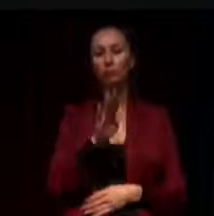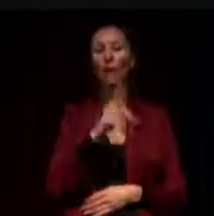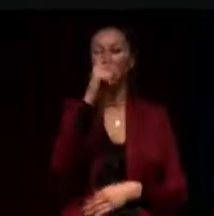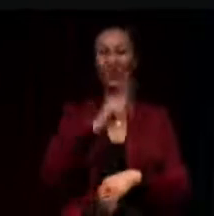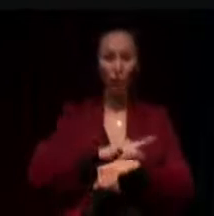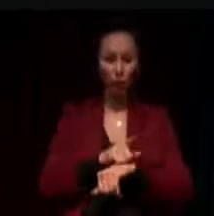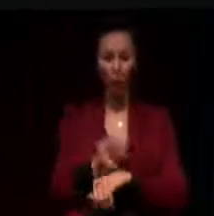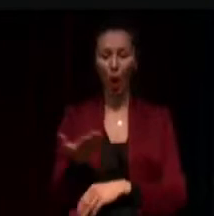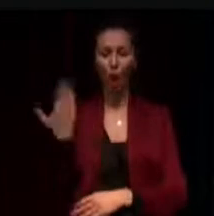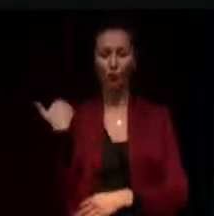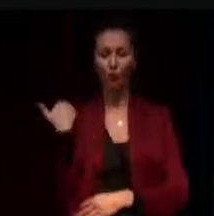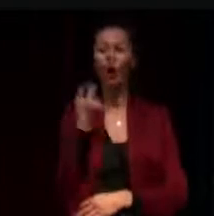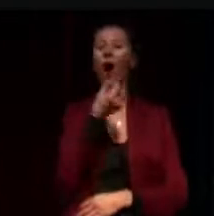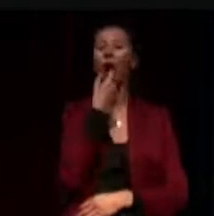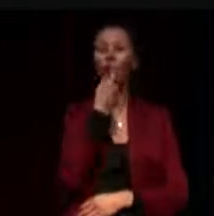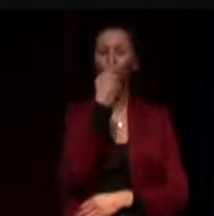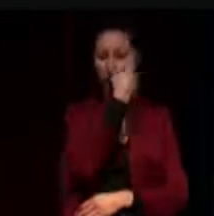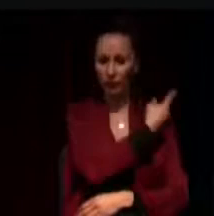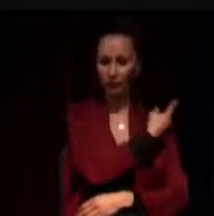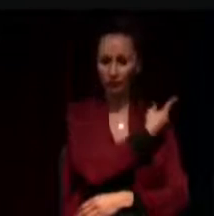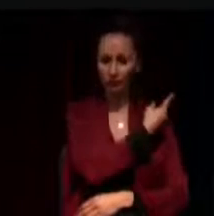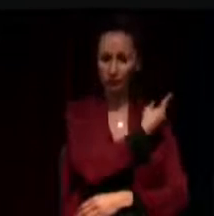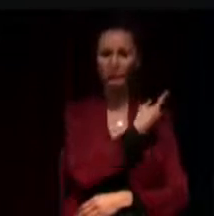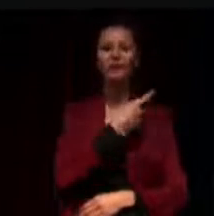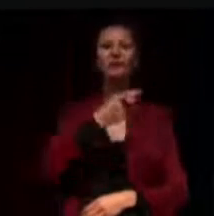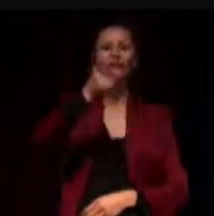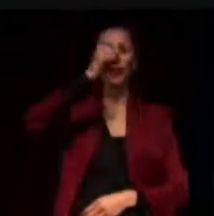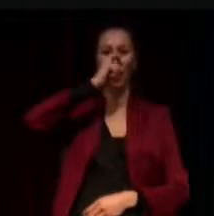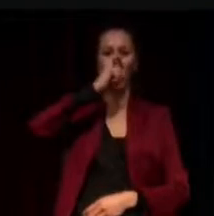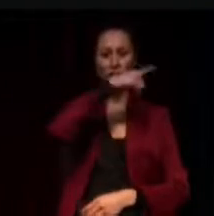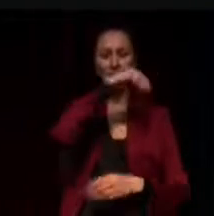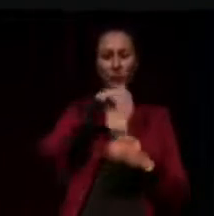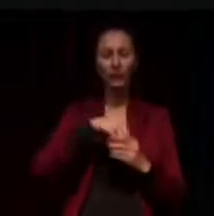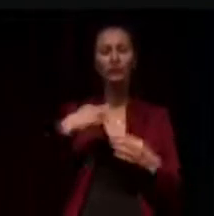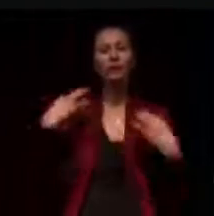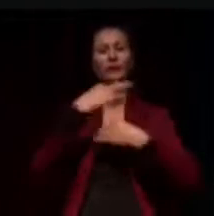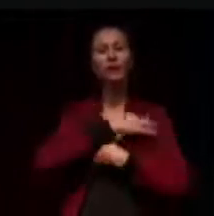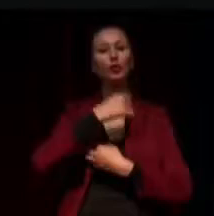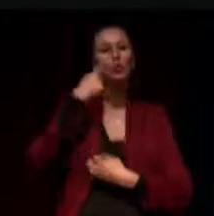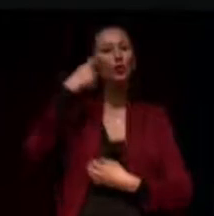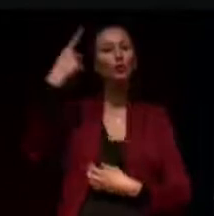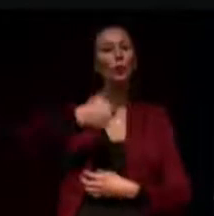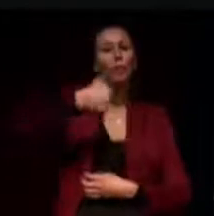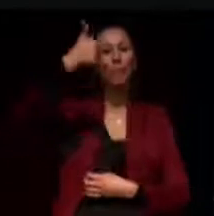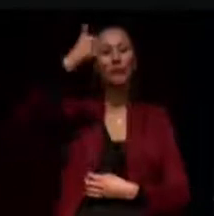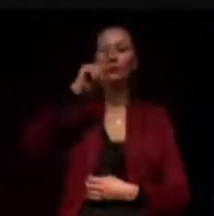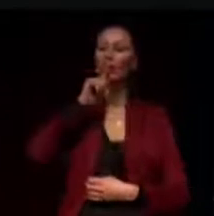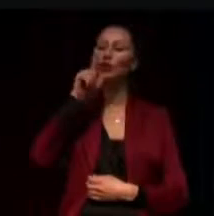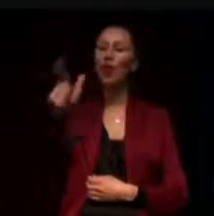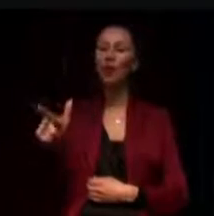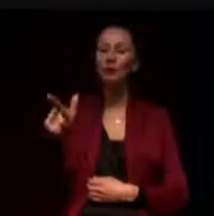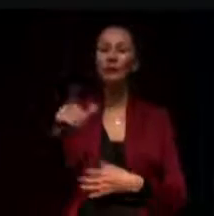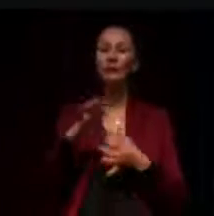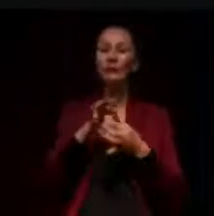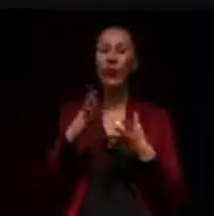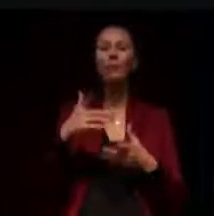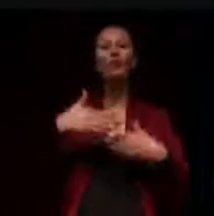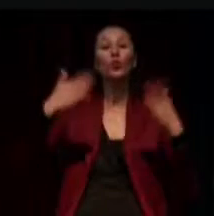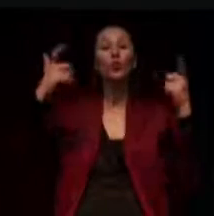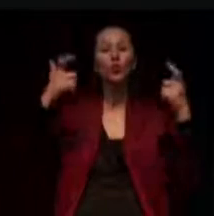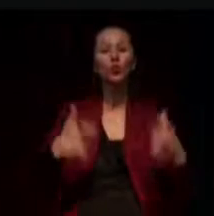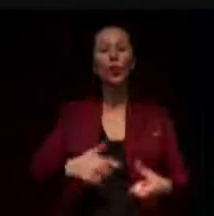Bir süre önce Ankara'da, sarayda Sayın Cumhurbaşkanımızın çağrısı ile